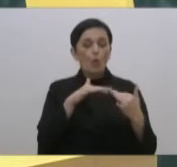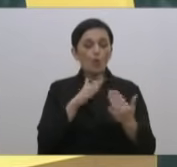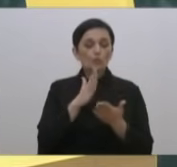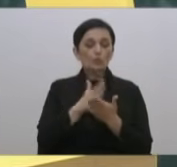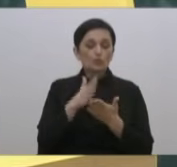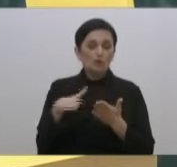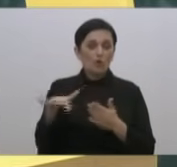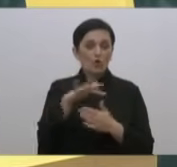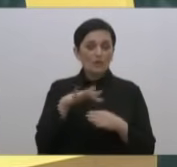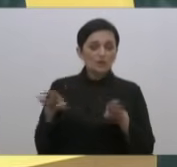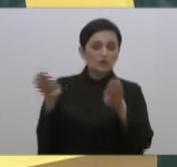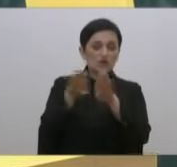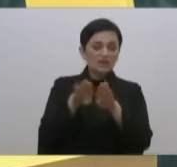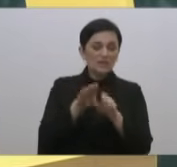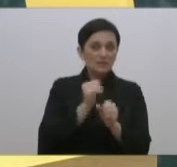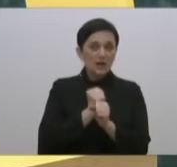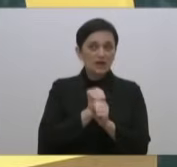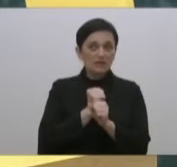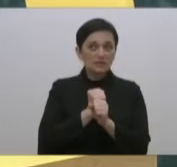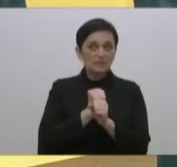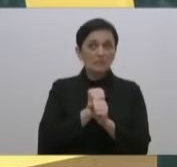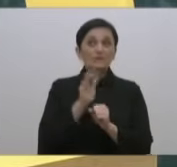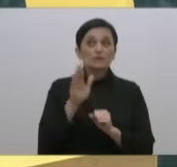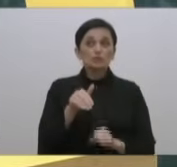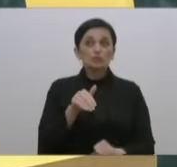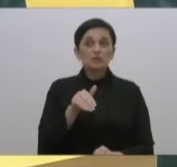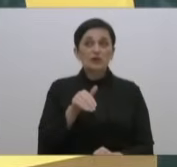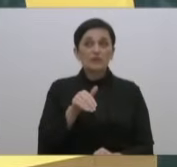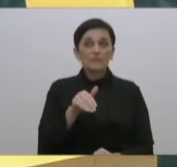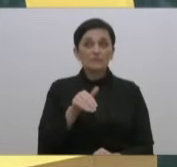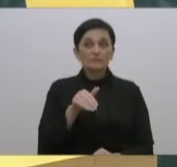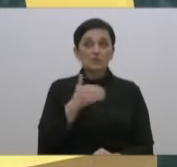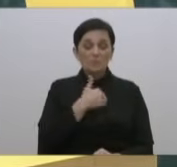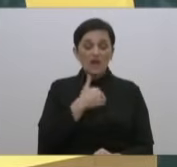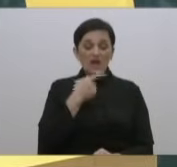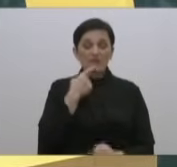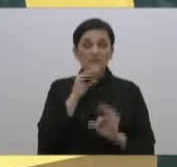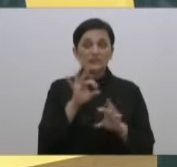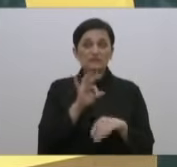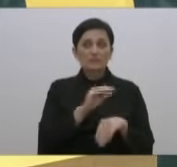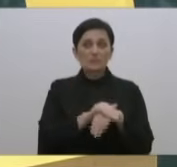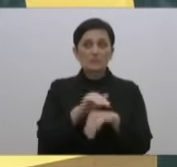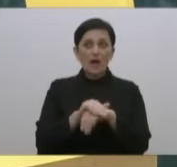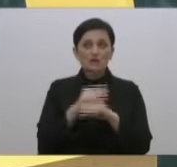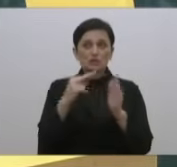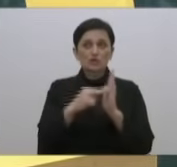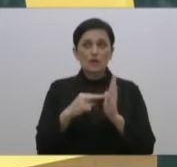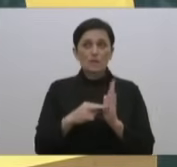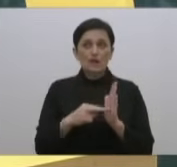ქვეყანასთან მიმართებაში შედარების გაკეთება. თუმცა აქ მე ვიტყვი ფაქტებს და